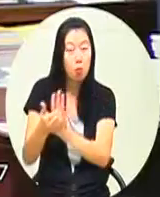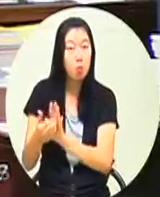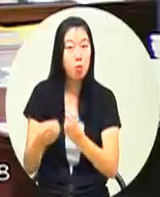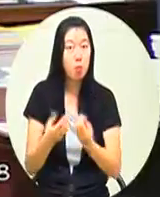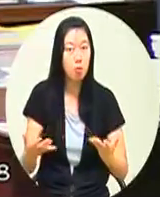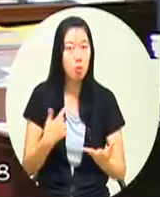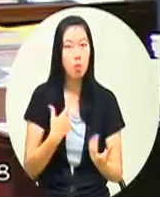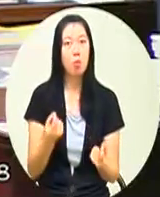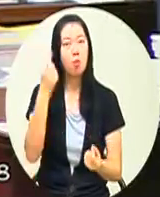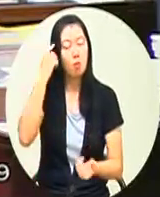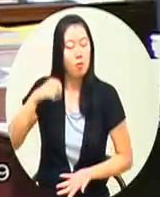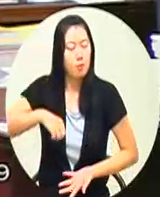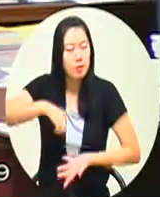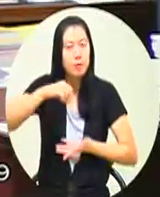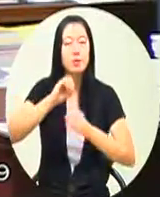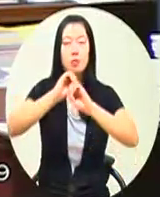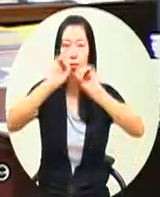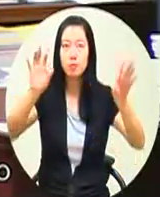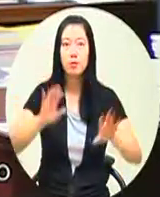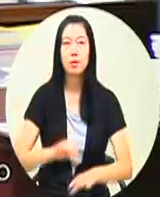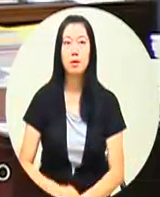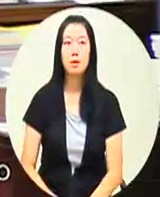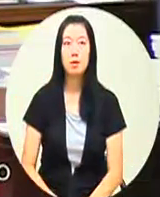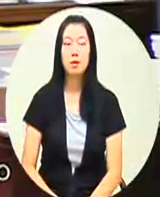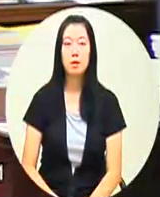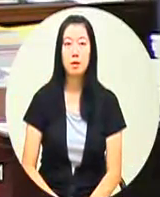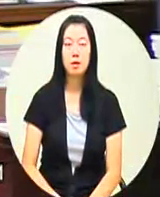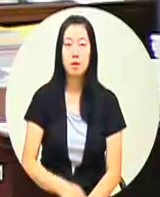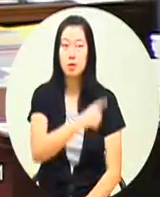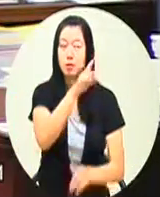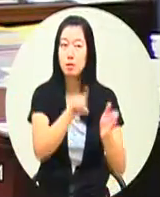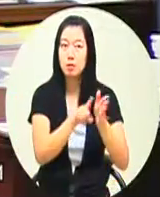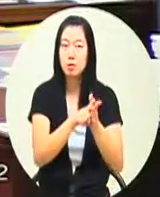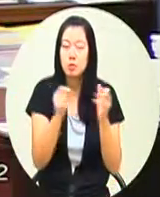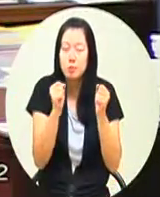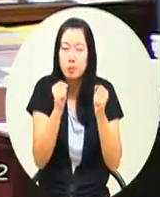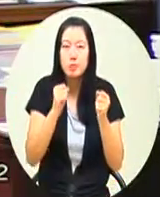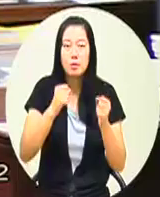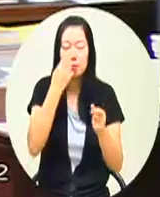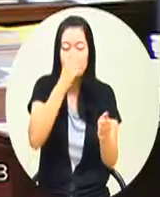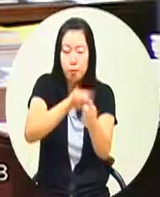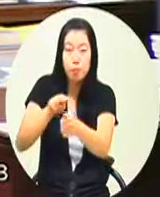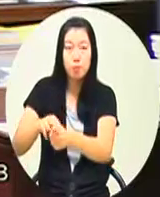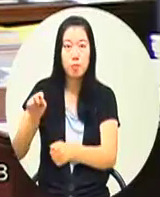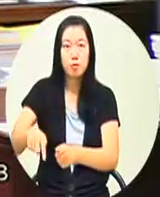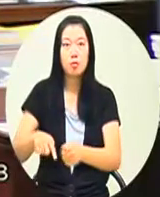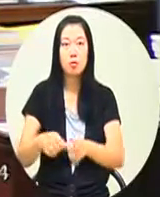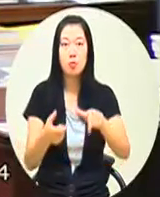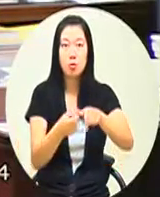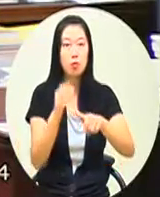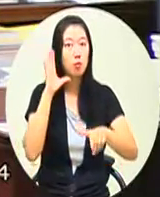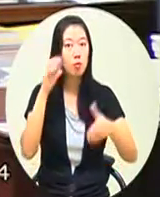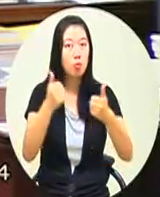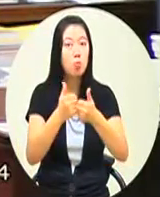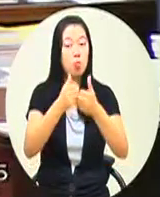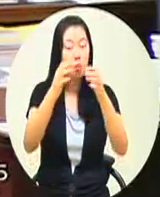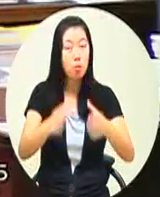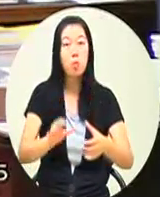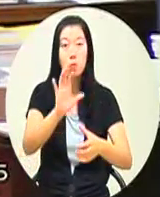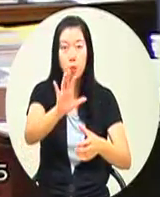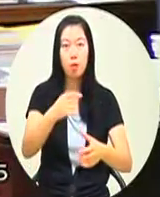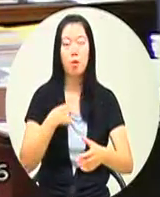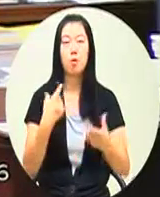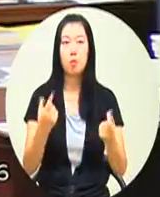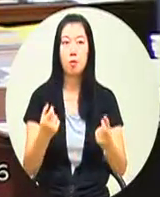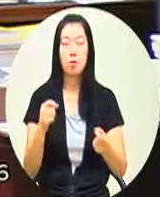要提出这样的呼吁啦。当时航海的时候，其实也开过公听会，有跟王局长、海洋局长有提过。其实我们还是